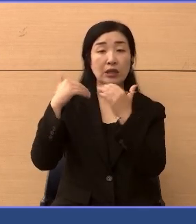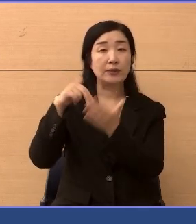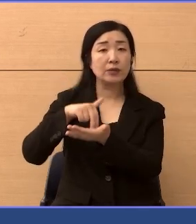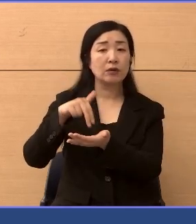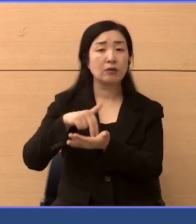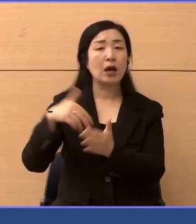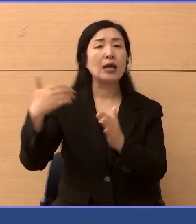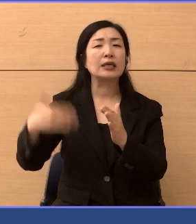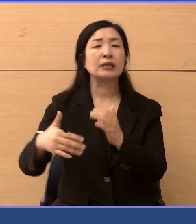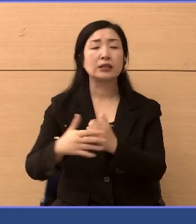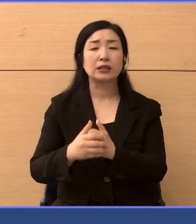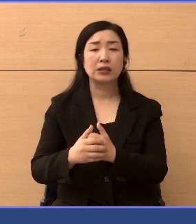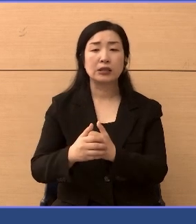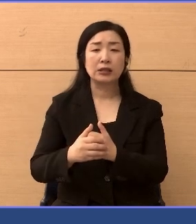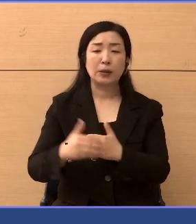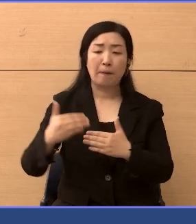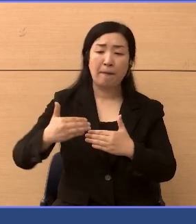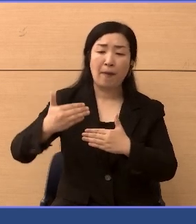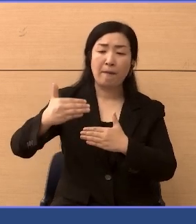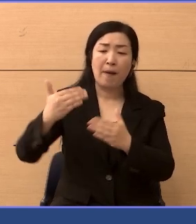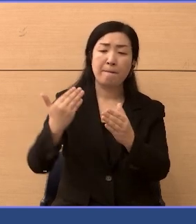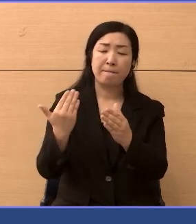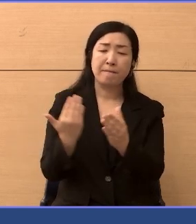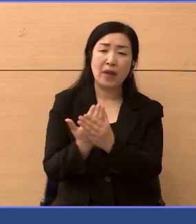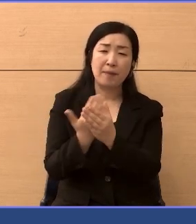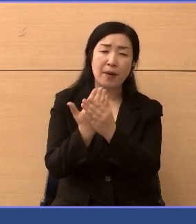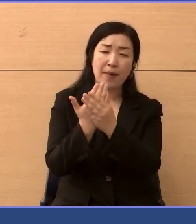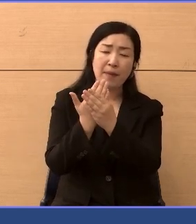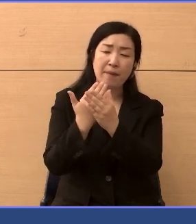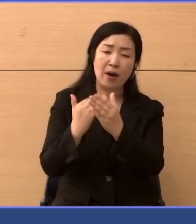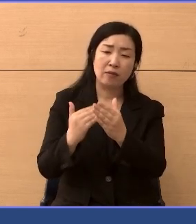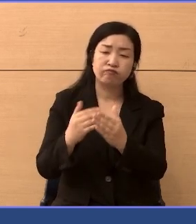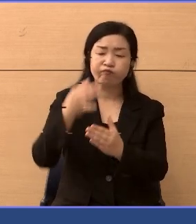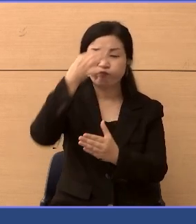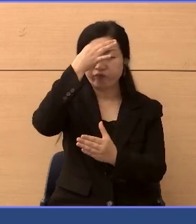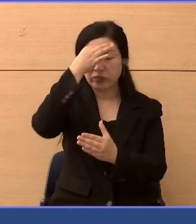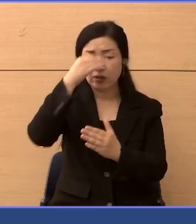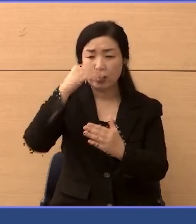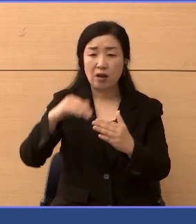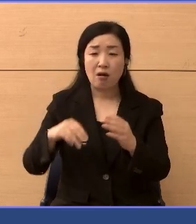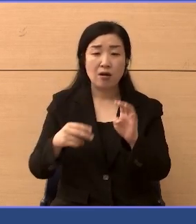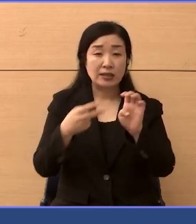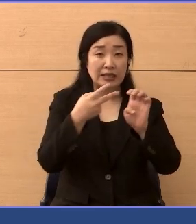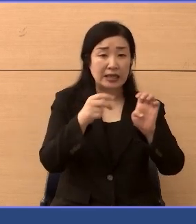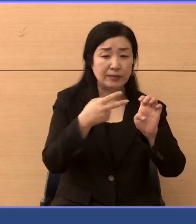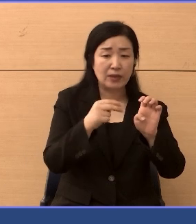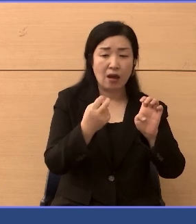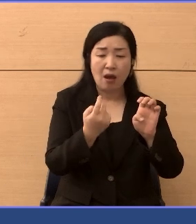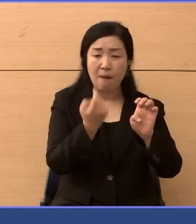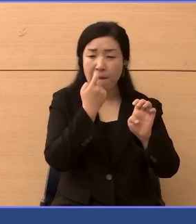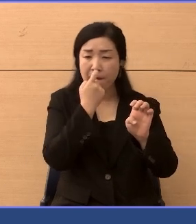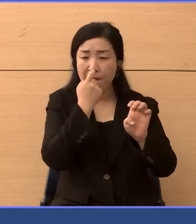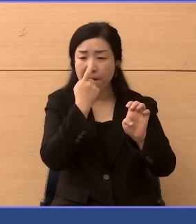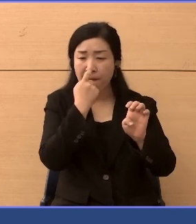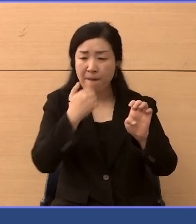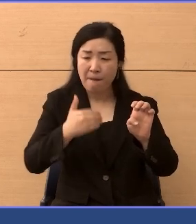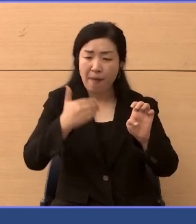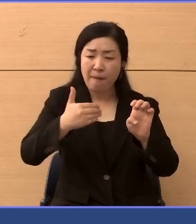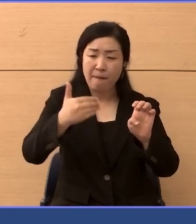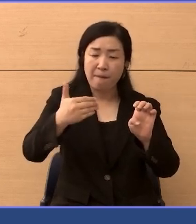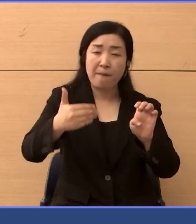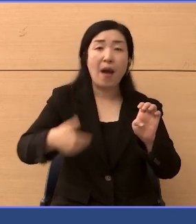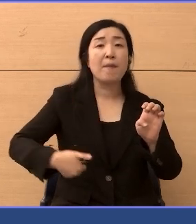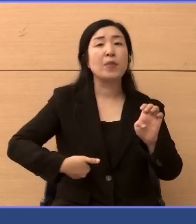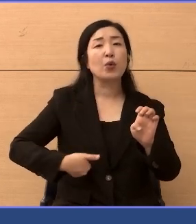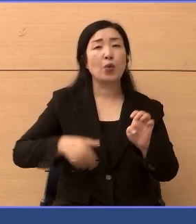경우에는 아직까지도 One 뭔가 way 조금 of 더 encouraging 많은 people 유용한 to 기술을 develop 40대까지도 meaningful 습득을 계속 해 friendships 나가야 하는 is to